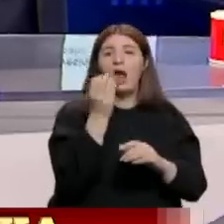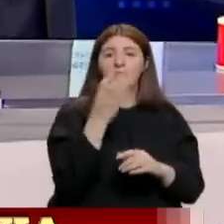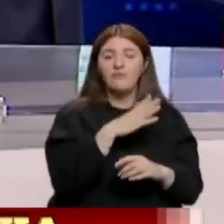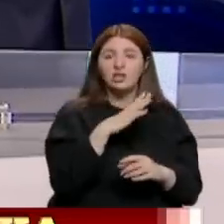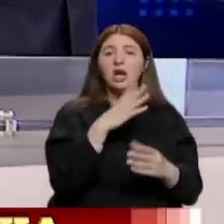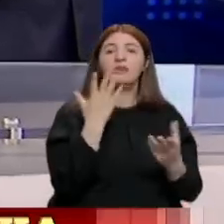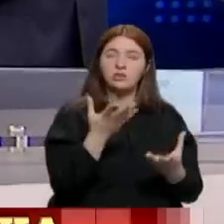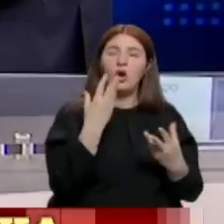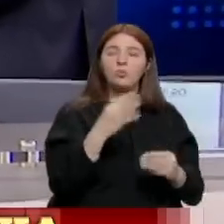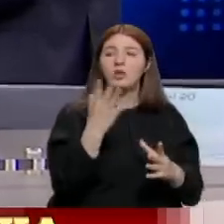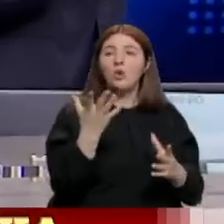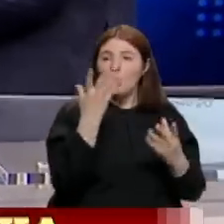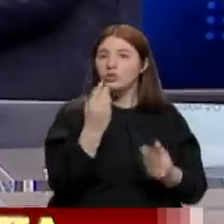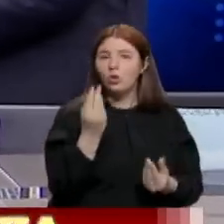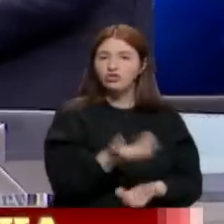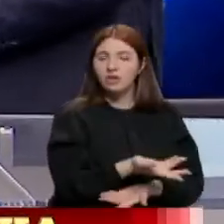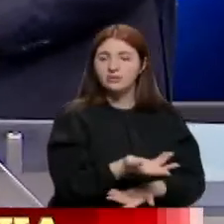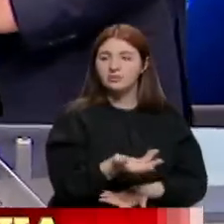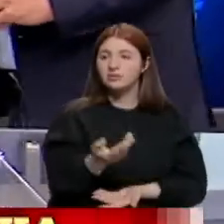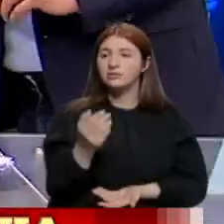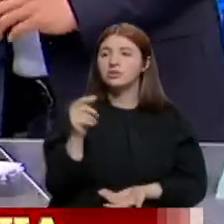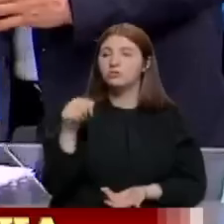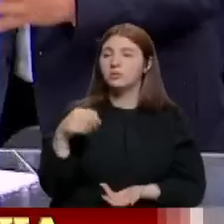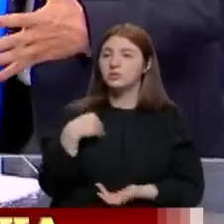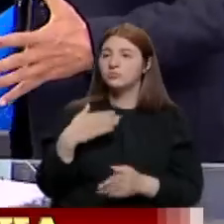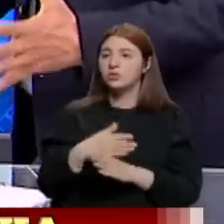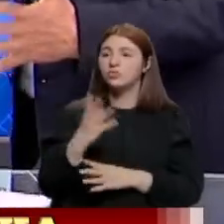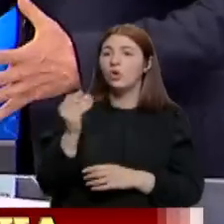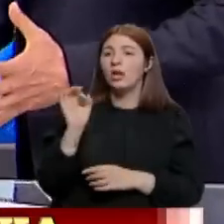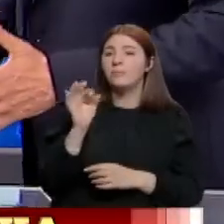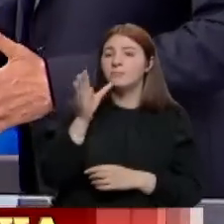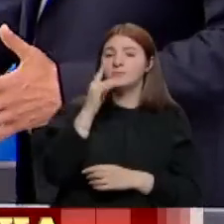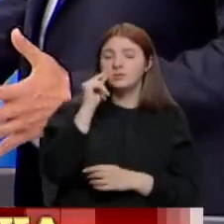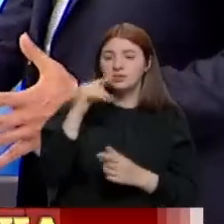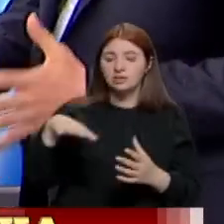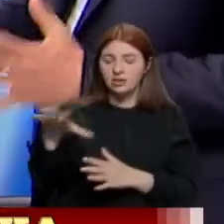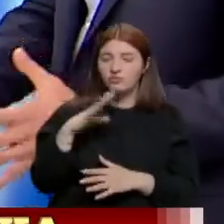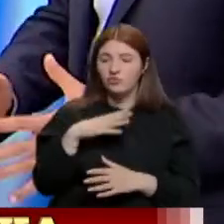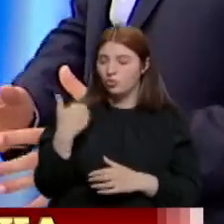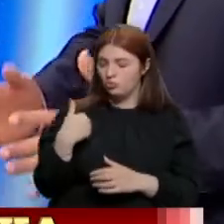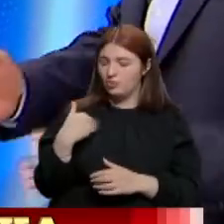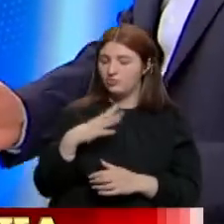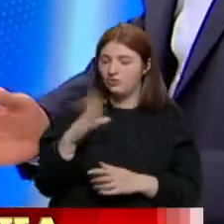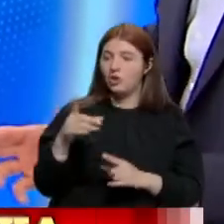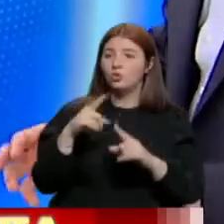Ama olsaydı ne olacaktı? Şimdi bizim gerçekten çok önemli bilim insanlarımız var ve kurumlarımız var. TUMOP gibi Türkiye